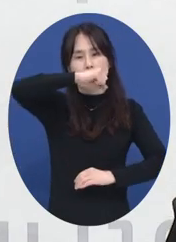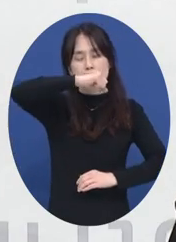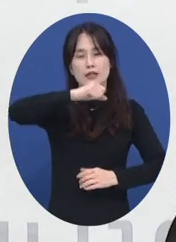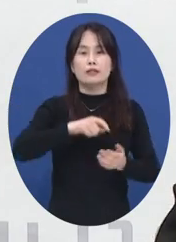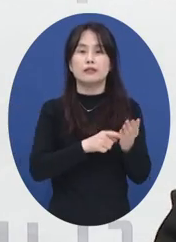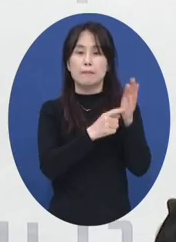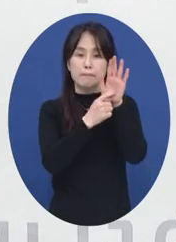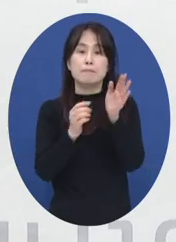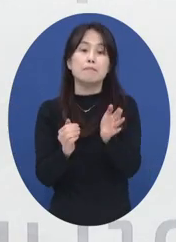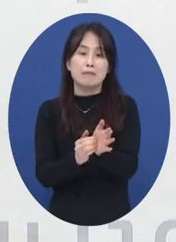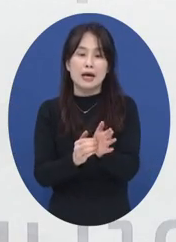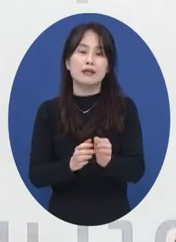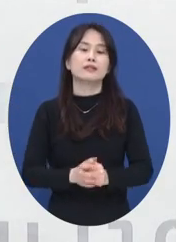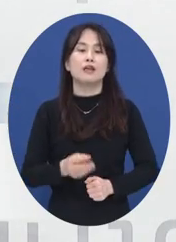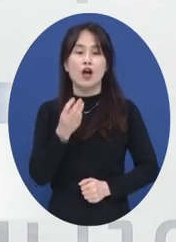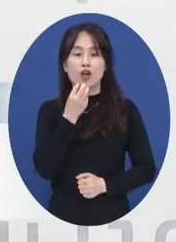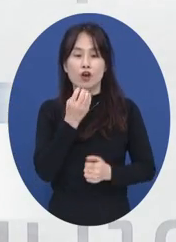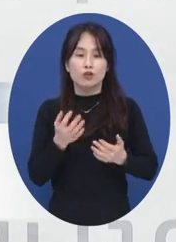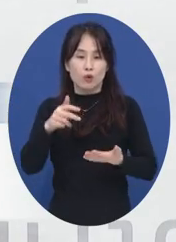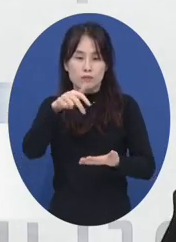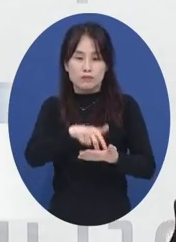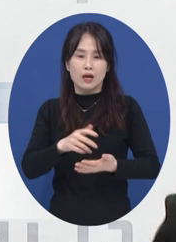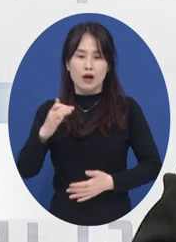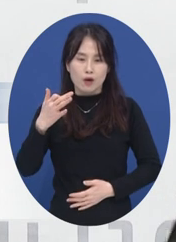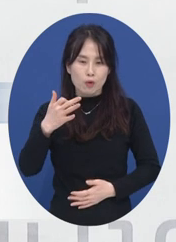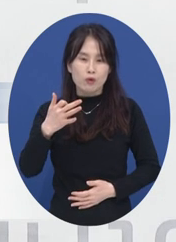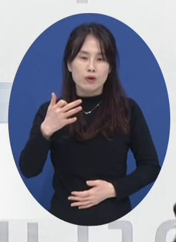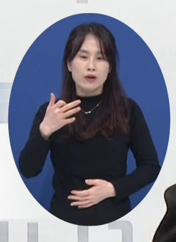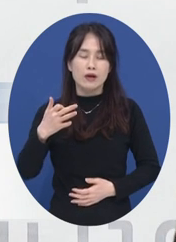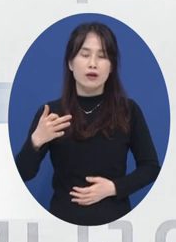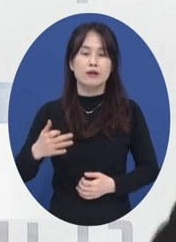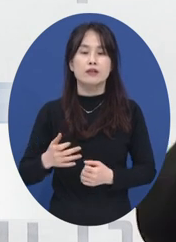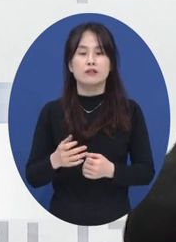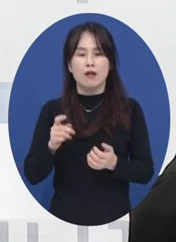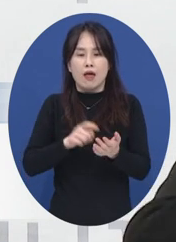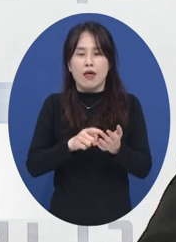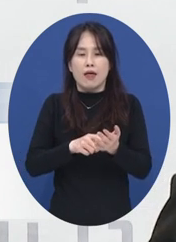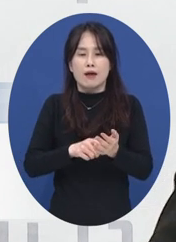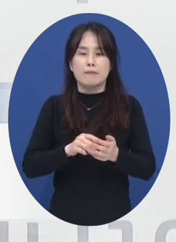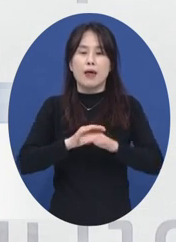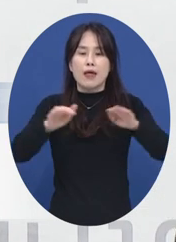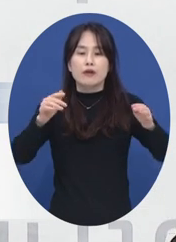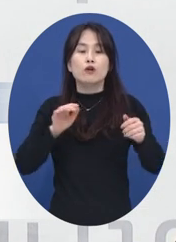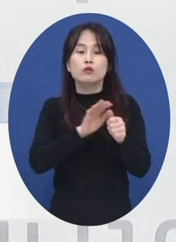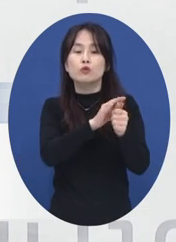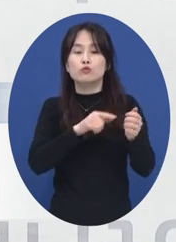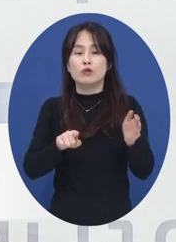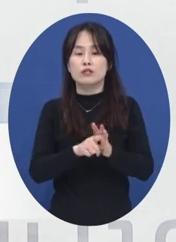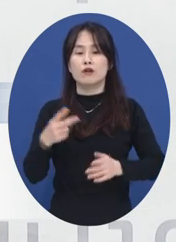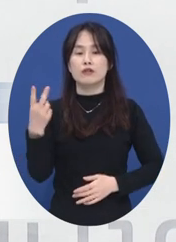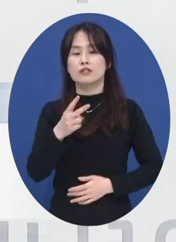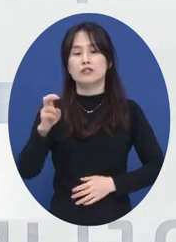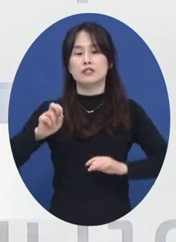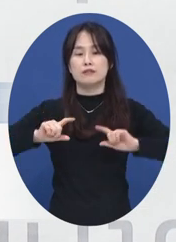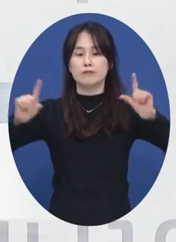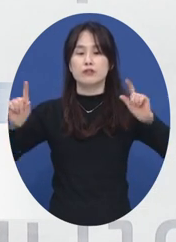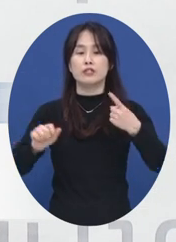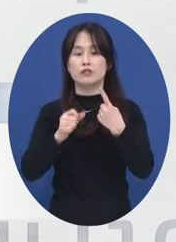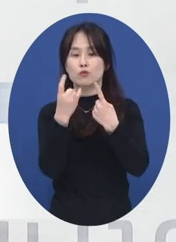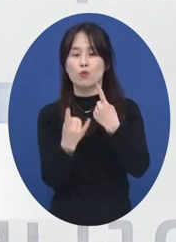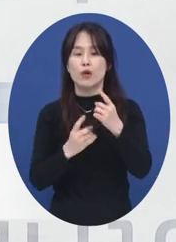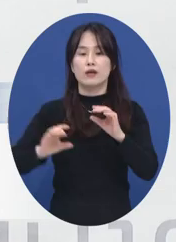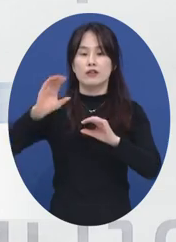예산안 을 발표했습니다 우리 경기도는 고 그 말고 에 민국 대응하기 위해서 리턴즈 10년도